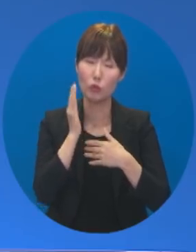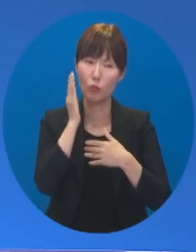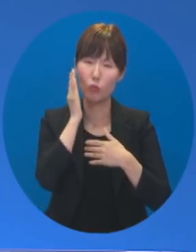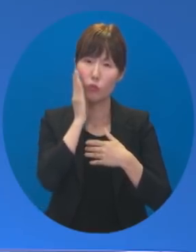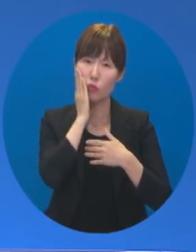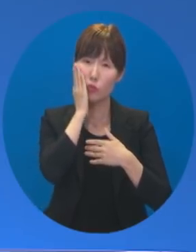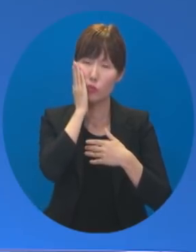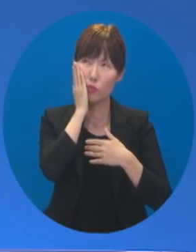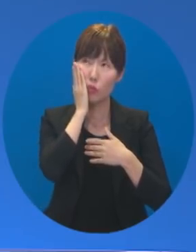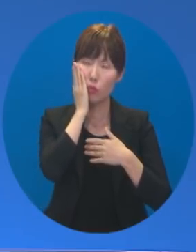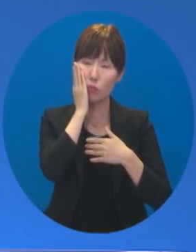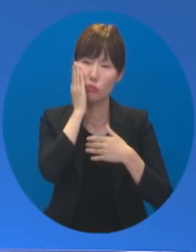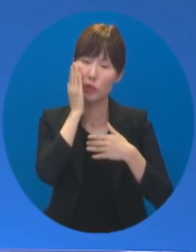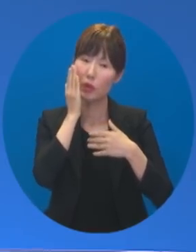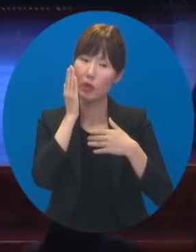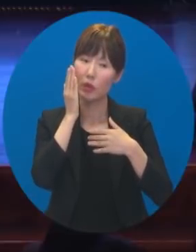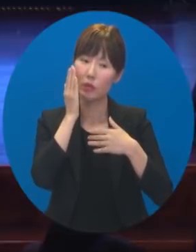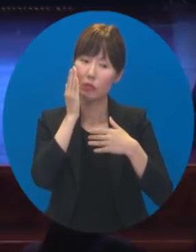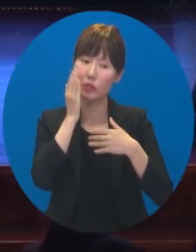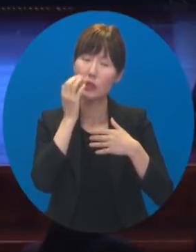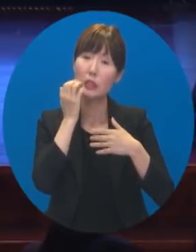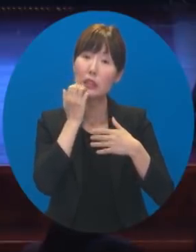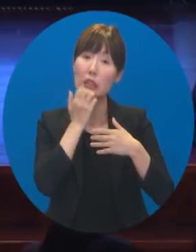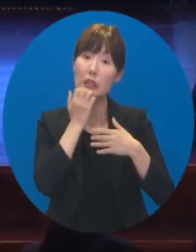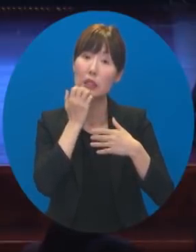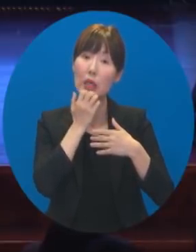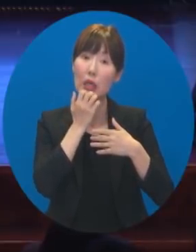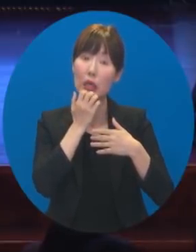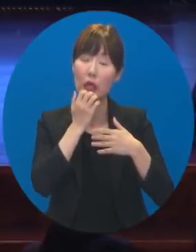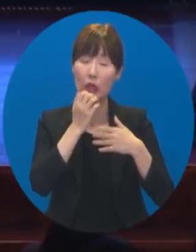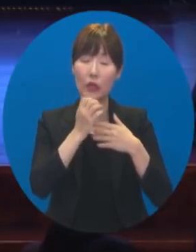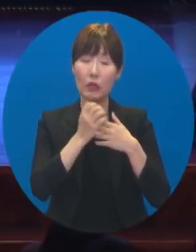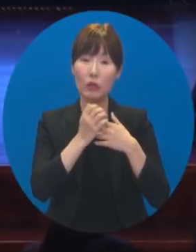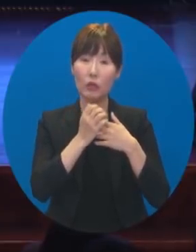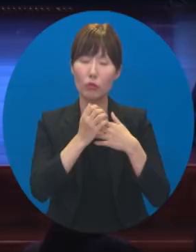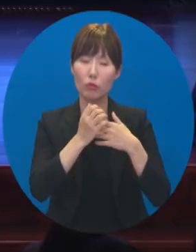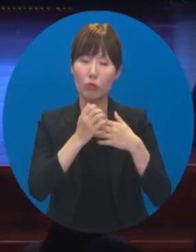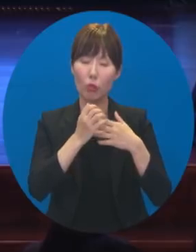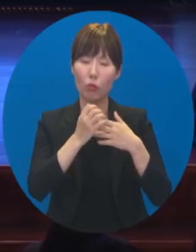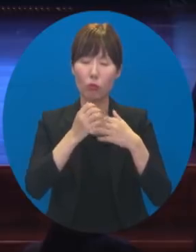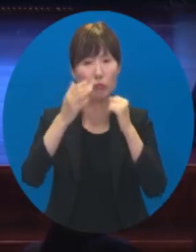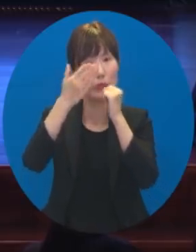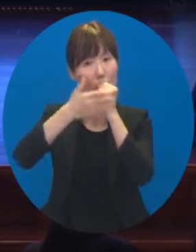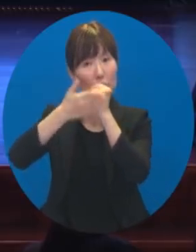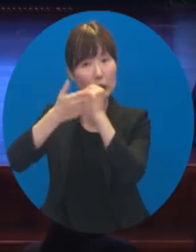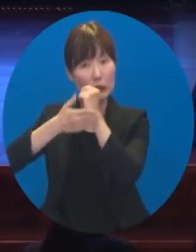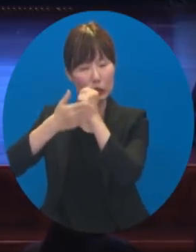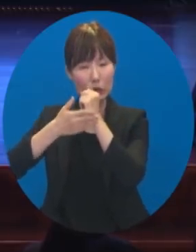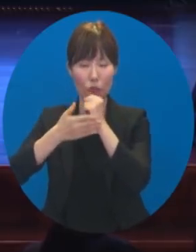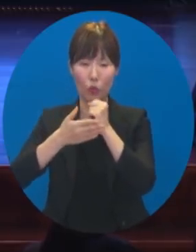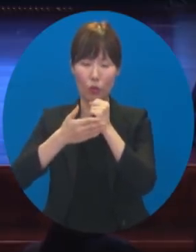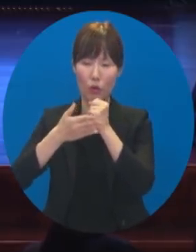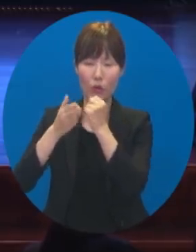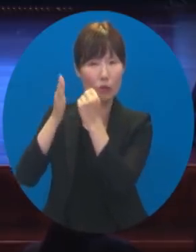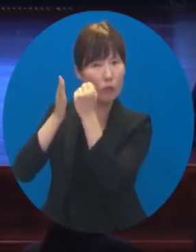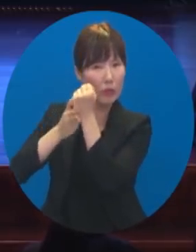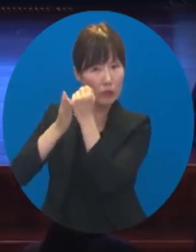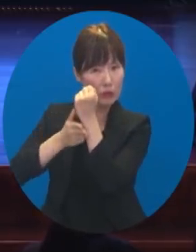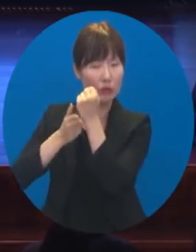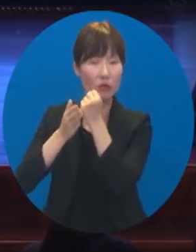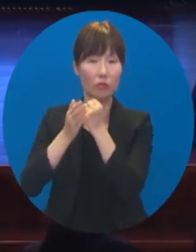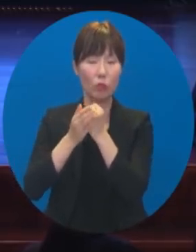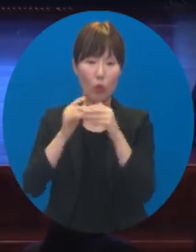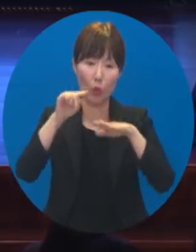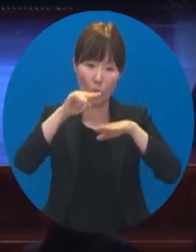원기 사진을 찍더라고요. 뭐 앞에 있는 사진, 또 이렇게 옆으로 되는 사진, 또 손가락 있는 사진.